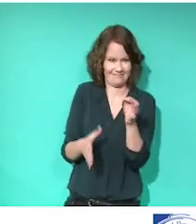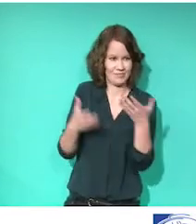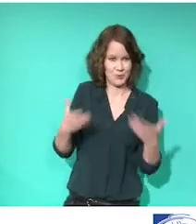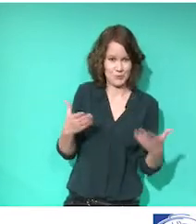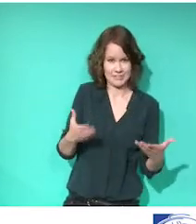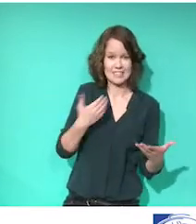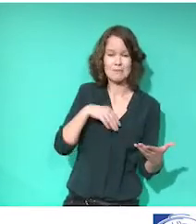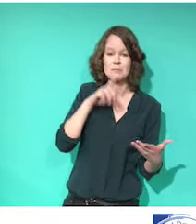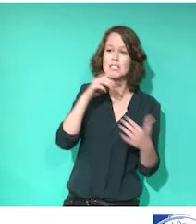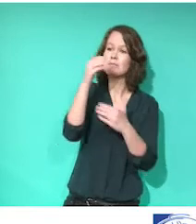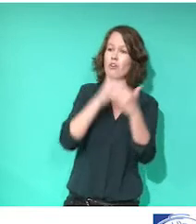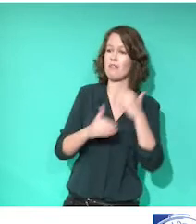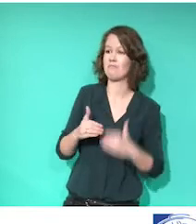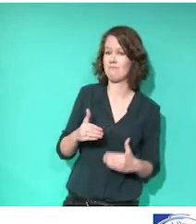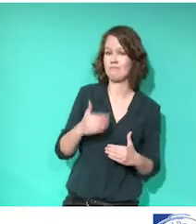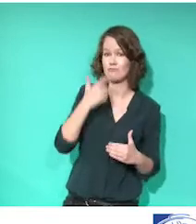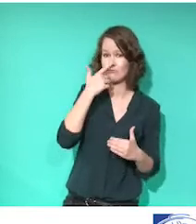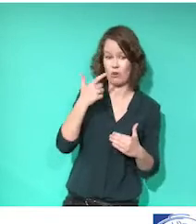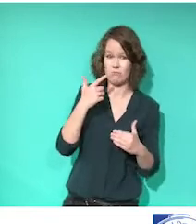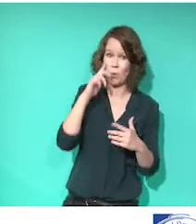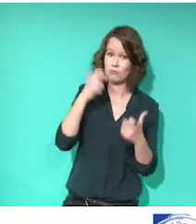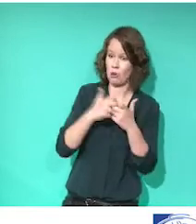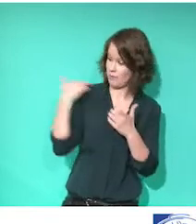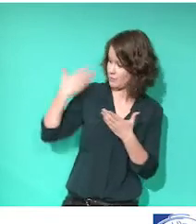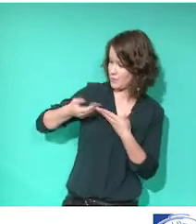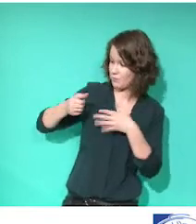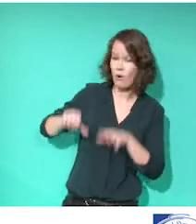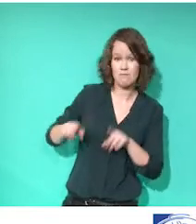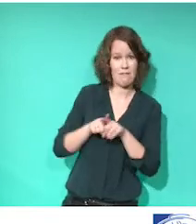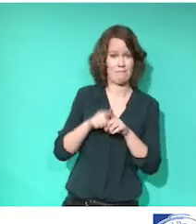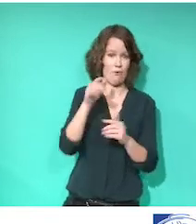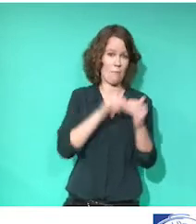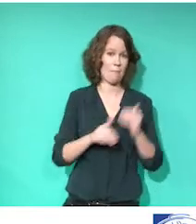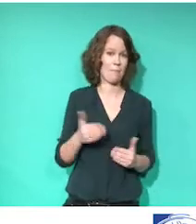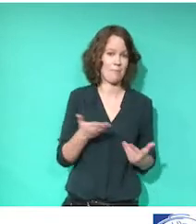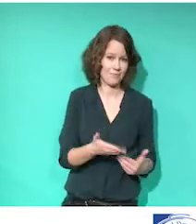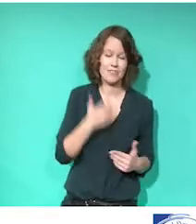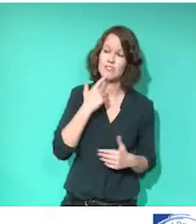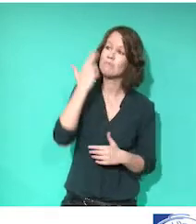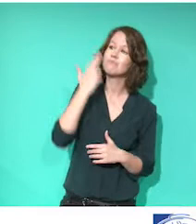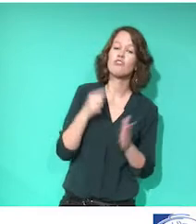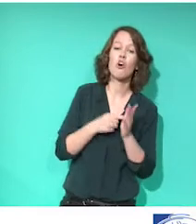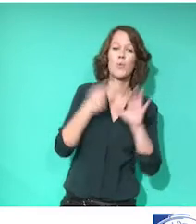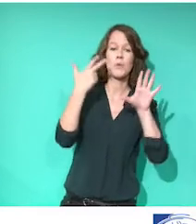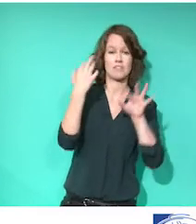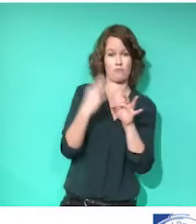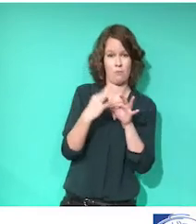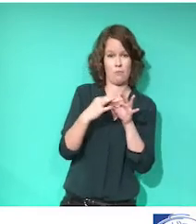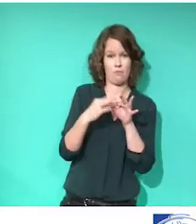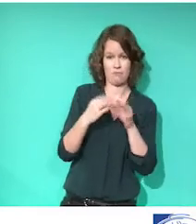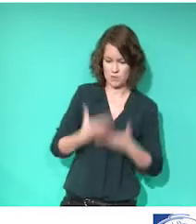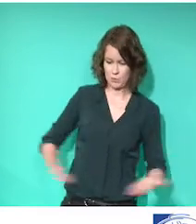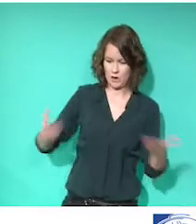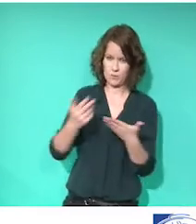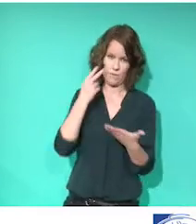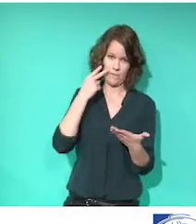dont le programme est à l'image de ce qu'ont été ces 6 mois. Nous sommes partis le 8 septembre d'un constat, d'un état des